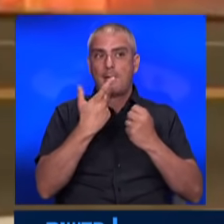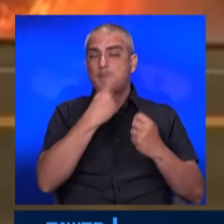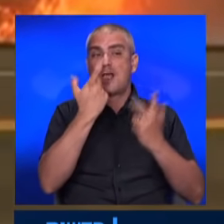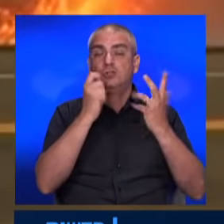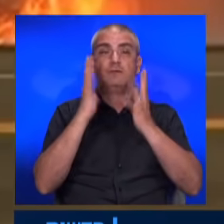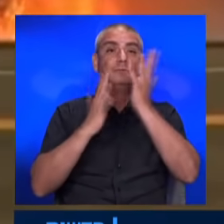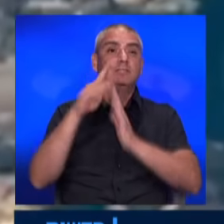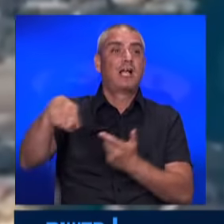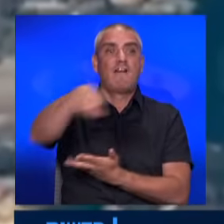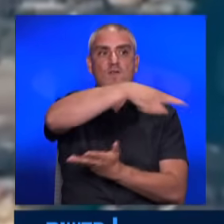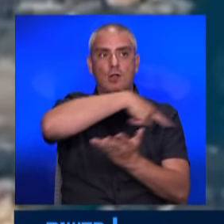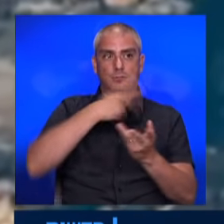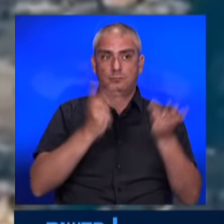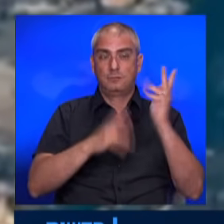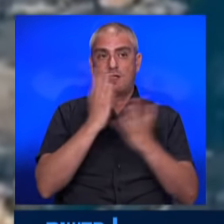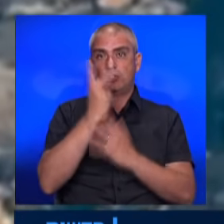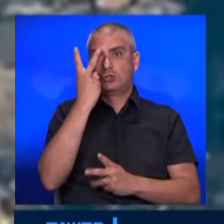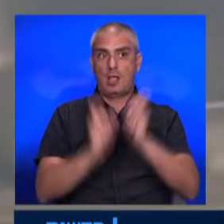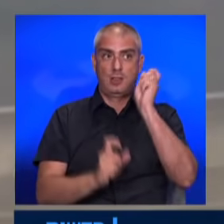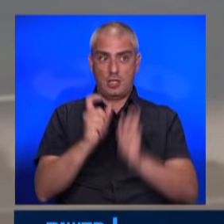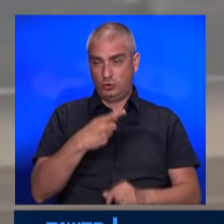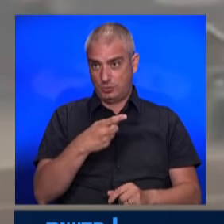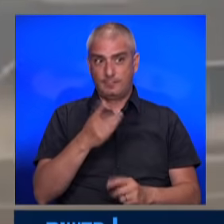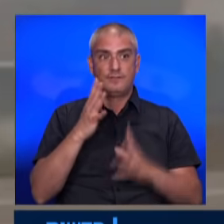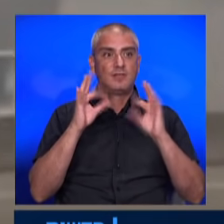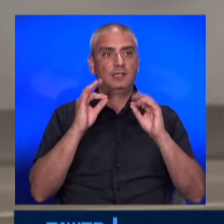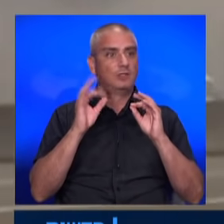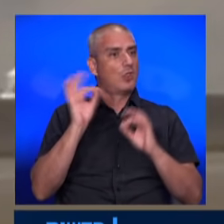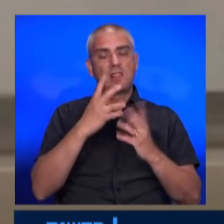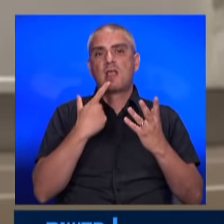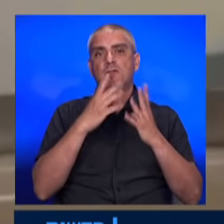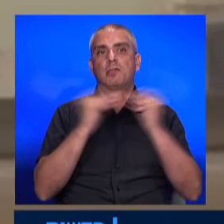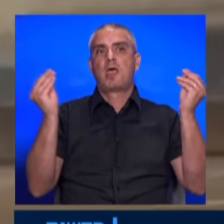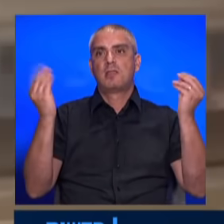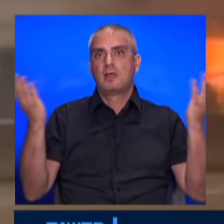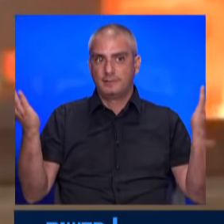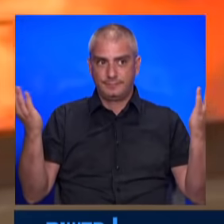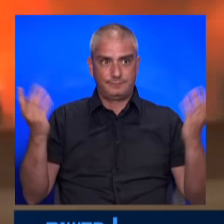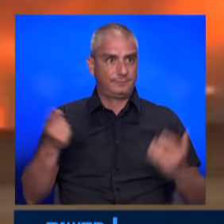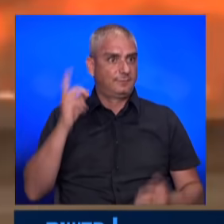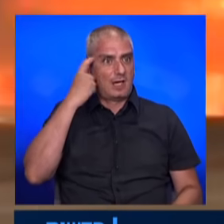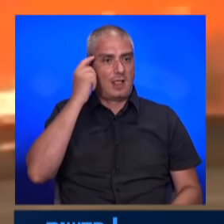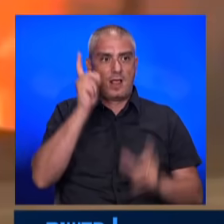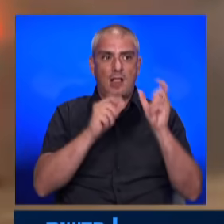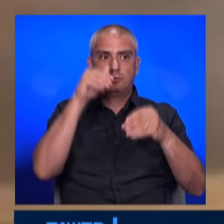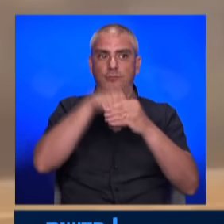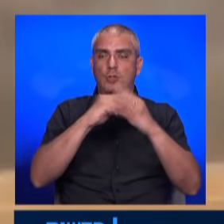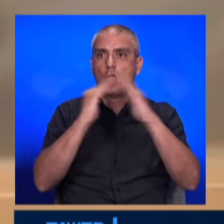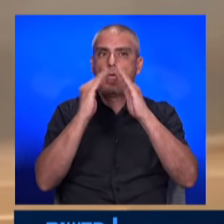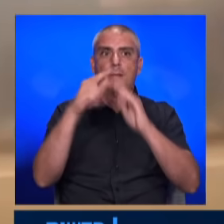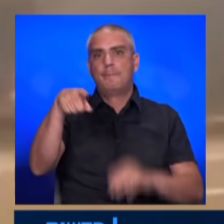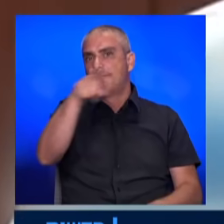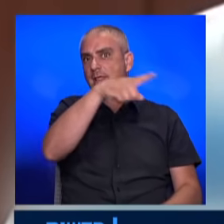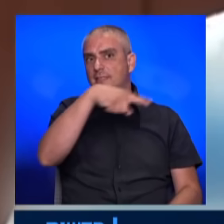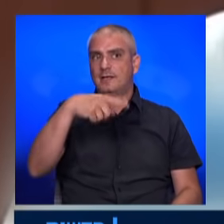מ-170 שריפות שגבו את חייהם של שני בני אדם ועשרות שעדיין מוגדרים כנעדרים. You know, also the concern for the